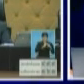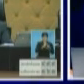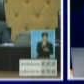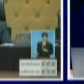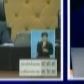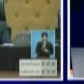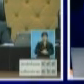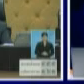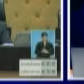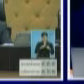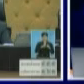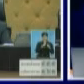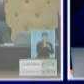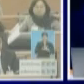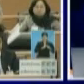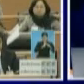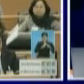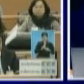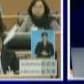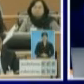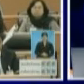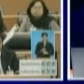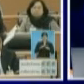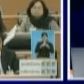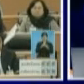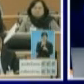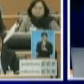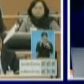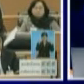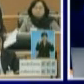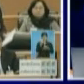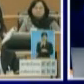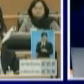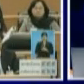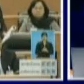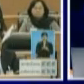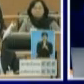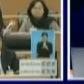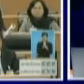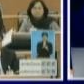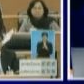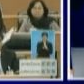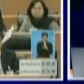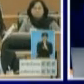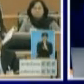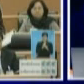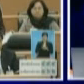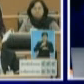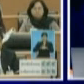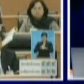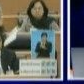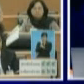ไม ่ หรือให้คนอื่นมาตอบจะเอายังไงวิ่งไหววิ่งไหวจนสุดท้ายก็เกิดเหตุการณ์กันขึ้นมาว่